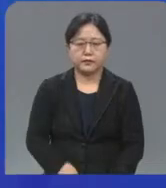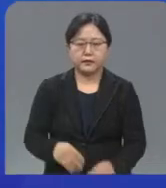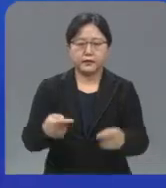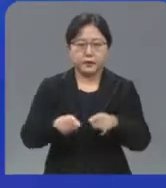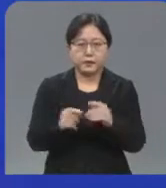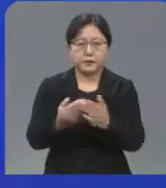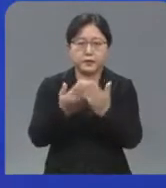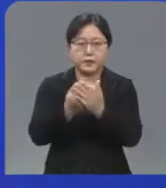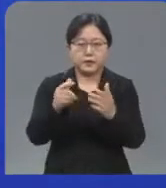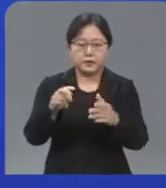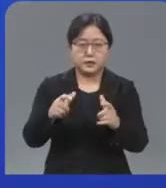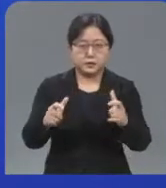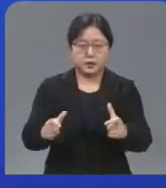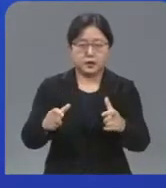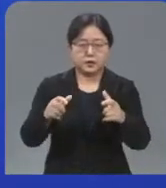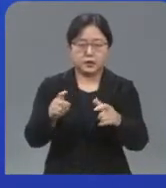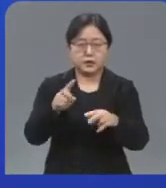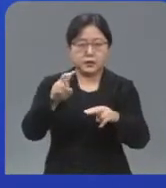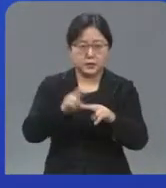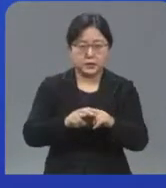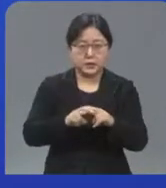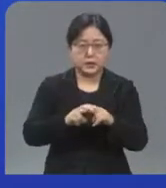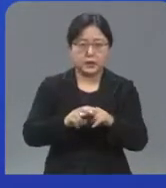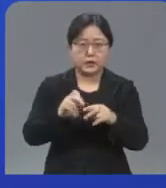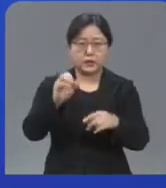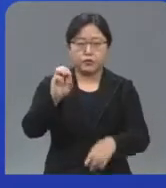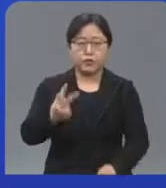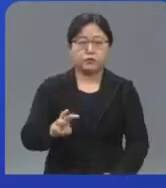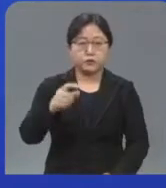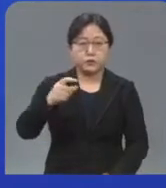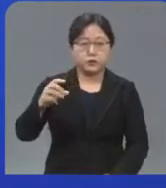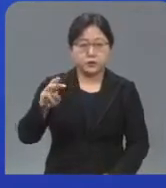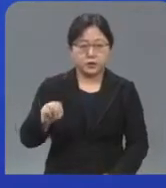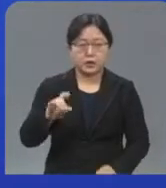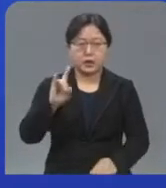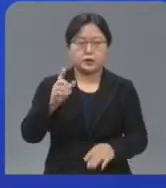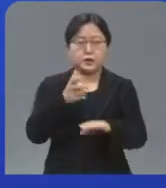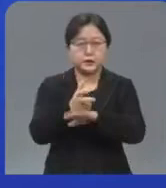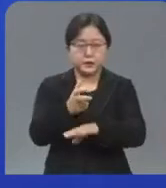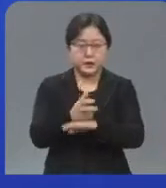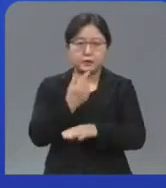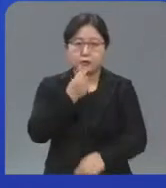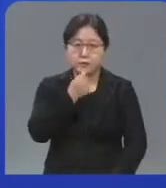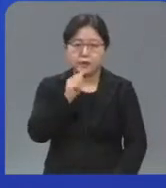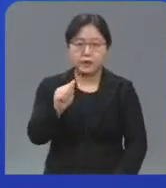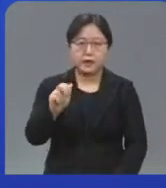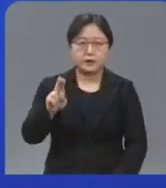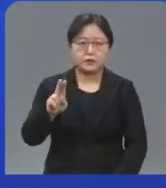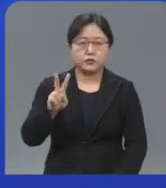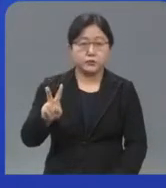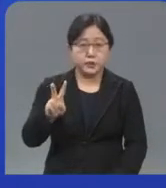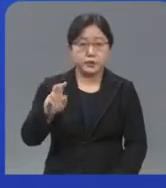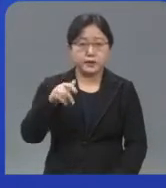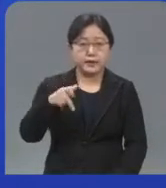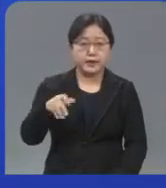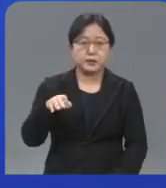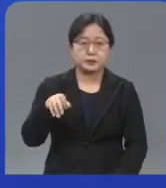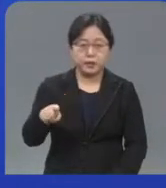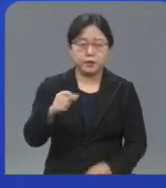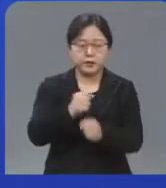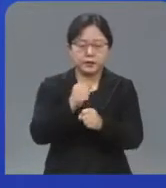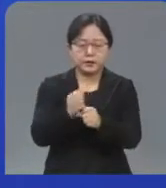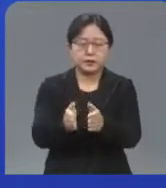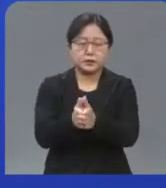상생형 지역 일자리 기업 1호인 광주 글로벌 모터스가 현대자동차의 경영 SUV, 일명 캐스퍼 양산을